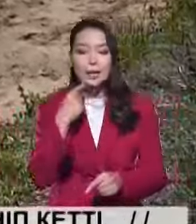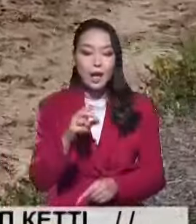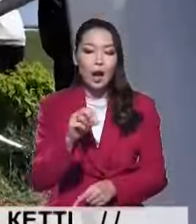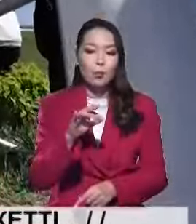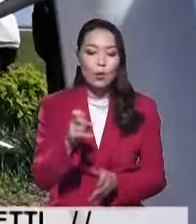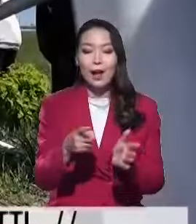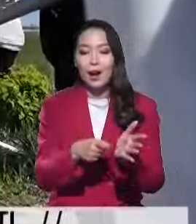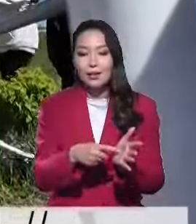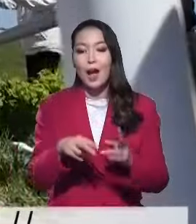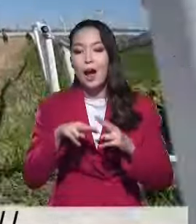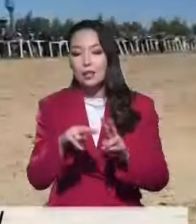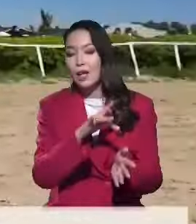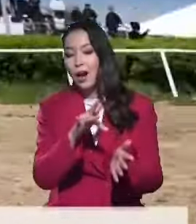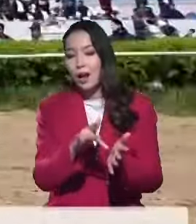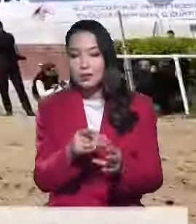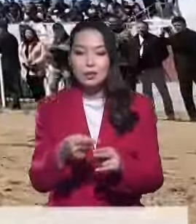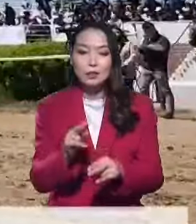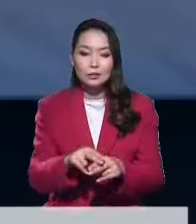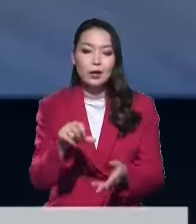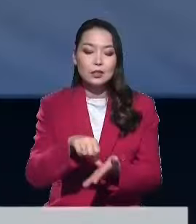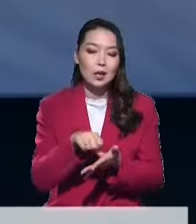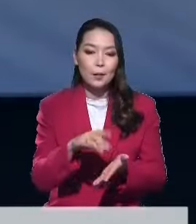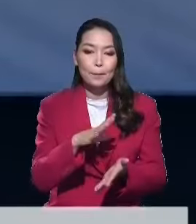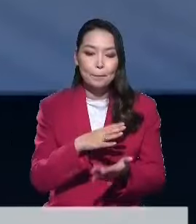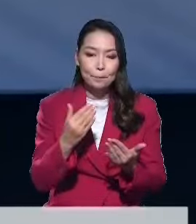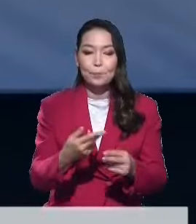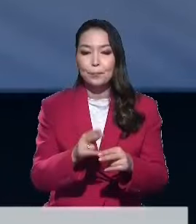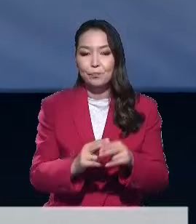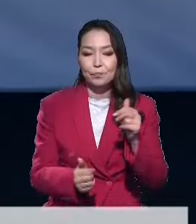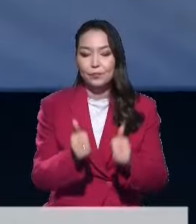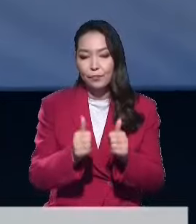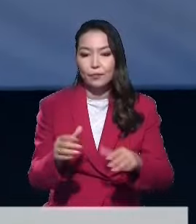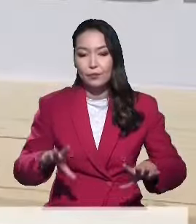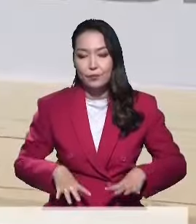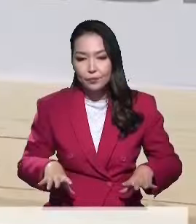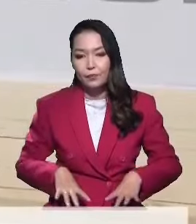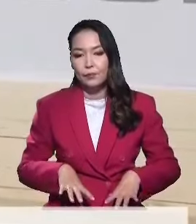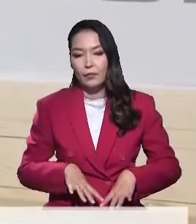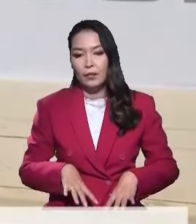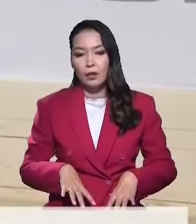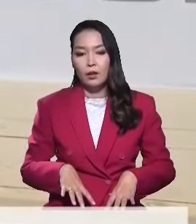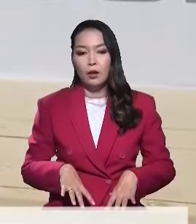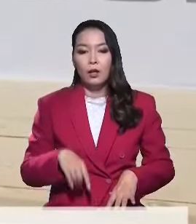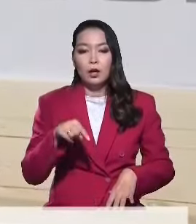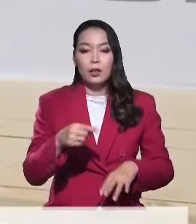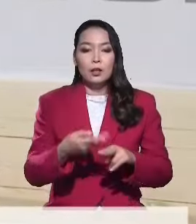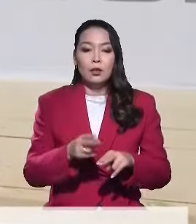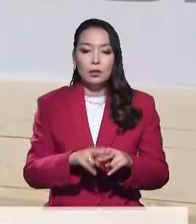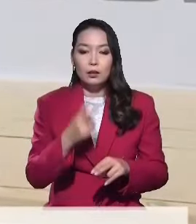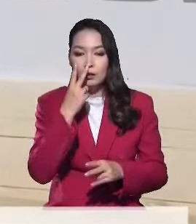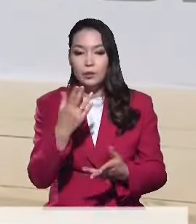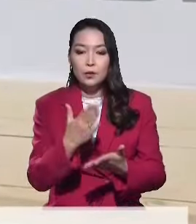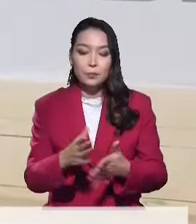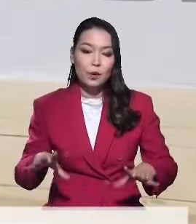Қарағанды, Астана қаласынан келген арғымақтар қатысты. Бес қашықтық бойынша 70 жүйрік аламанға түсті. Биылғы жыл енді қарап отырсаңыздар,